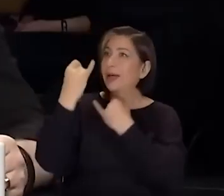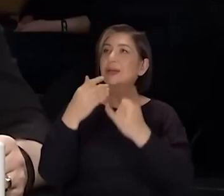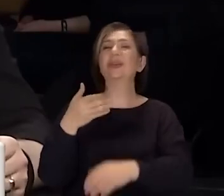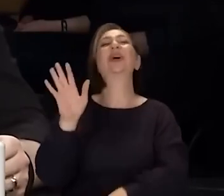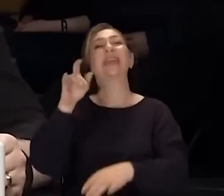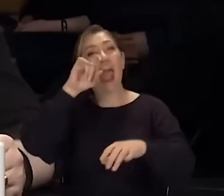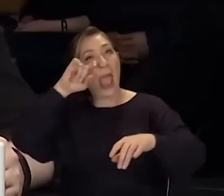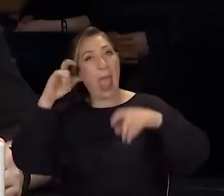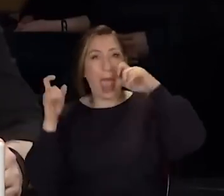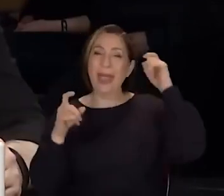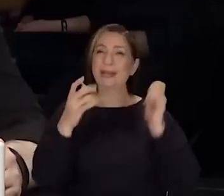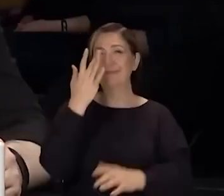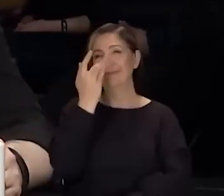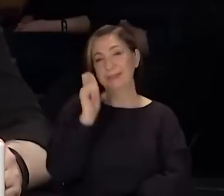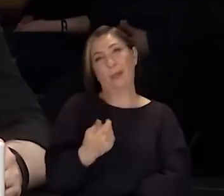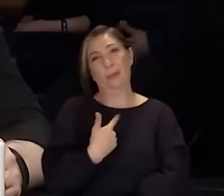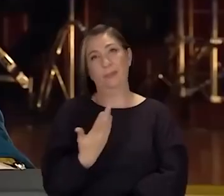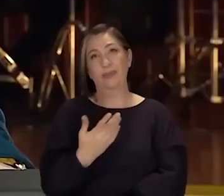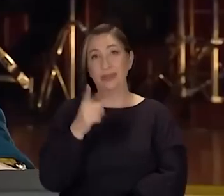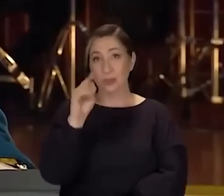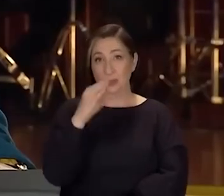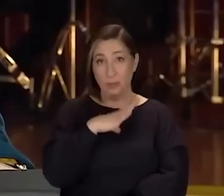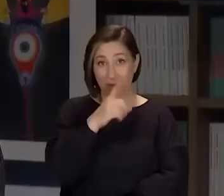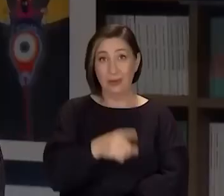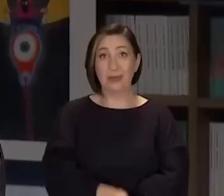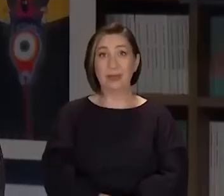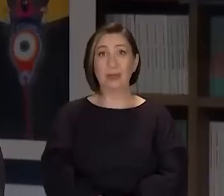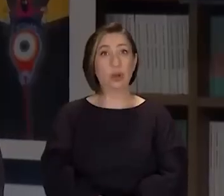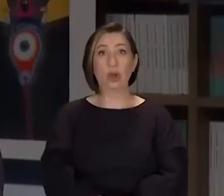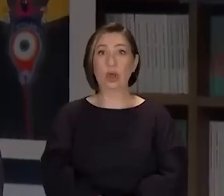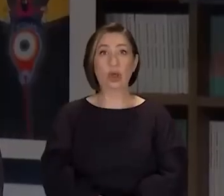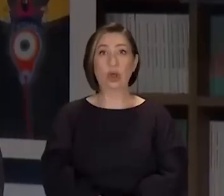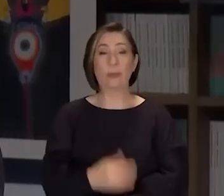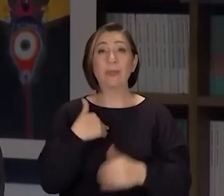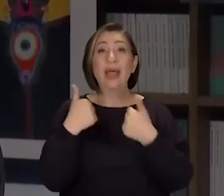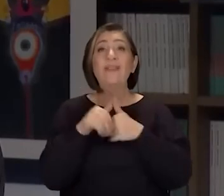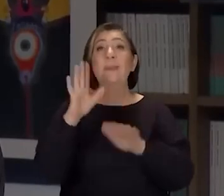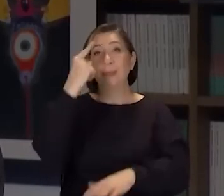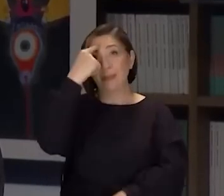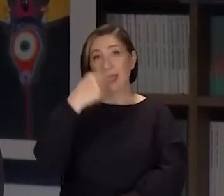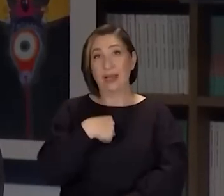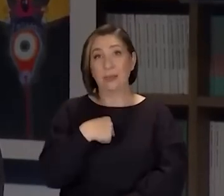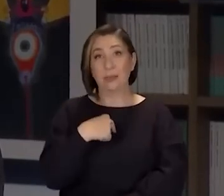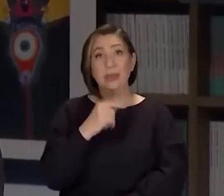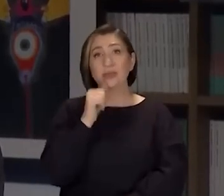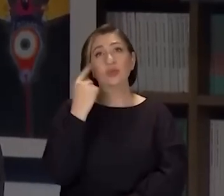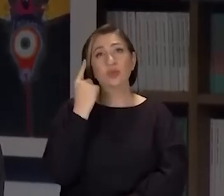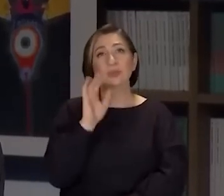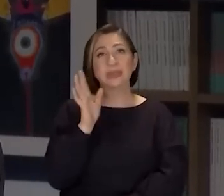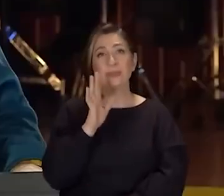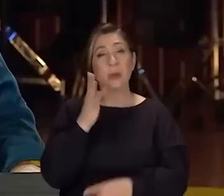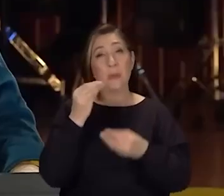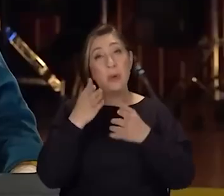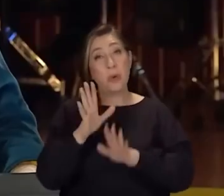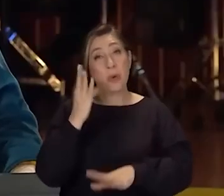yok canım. Yani sende var mı çocuk? Yok. Ben hiç evlenmedim. Düşündüm hiç, bir ara ama. Hiç düşünmedim. Hiç. Olmuş